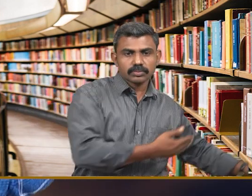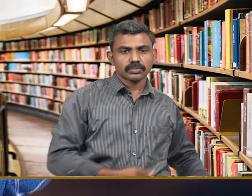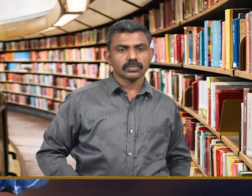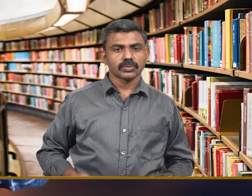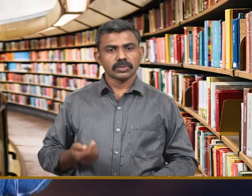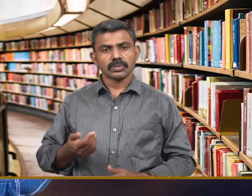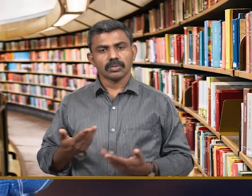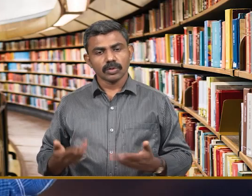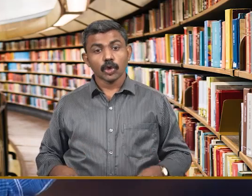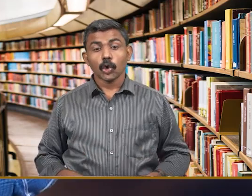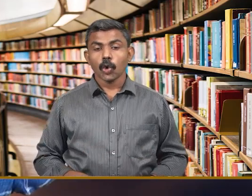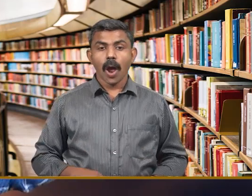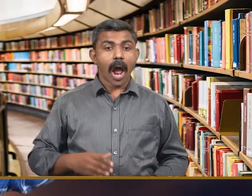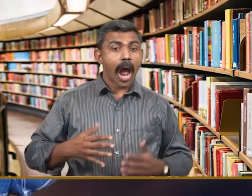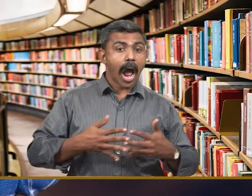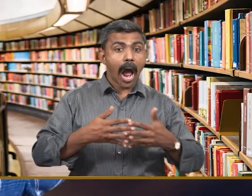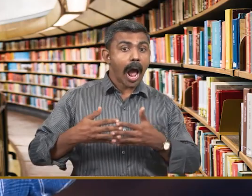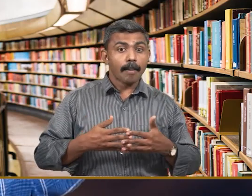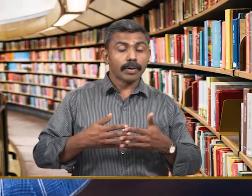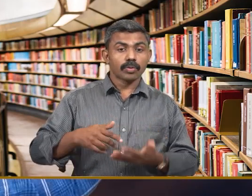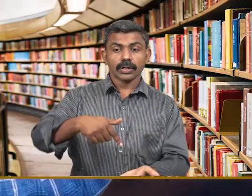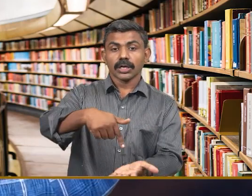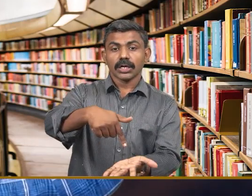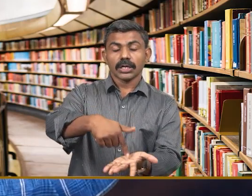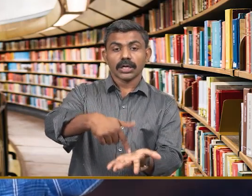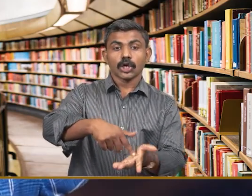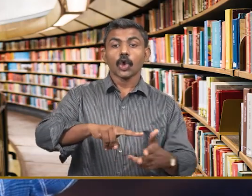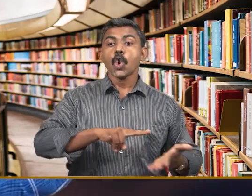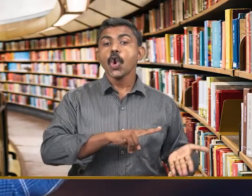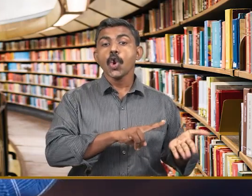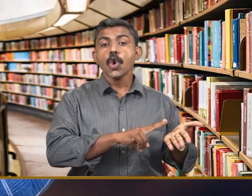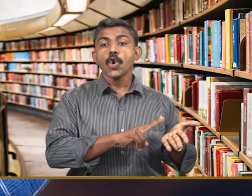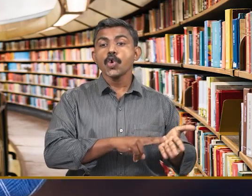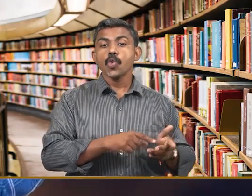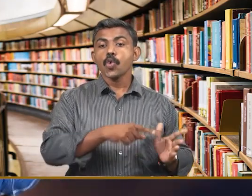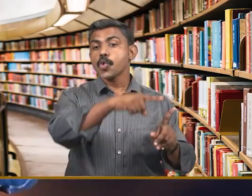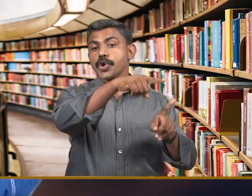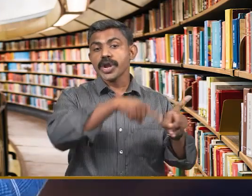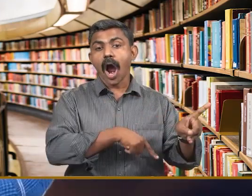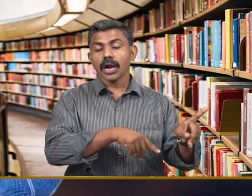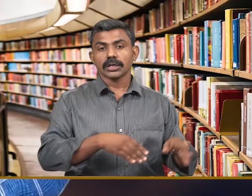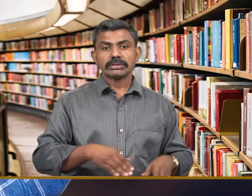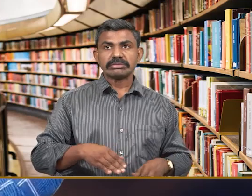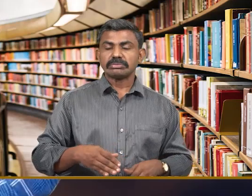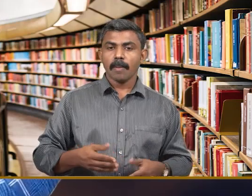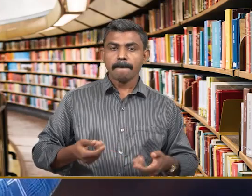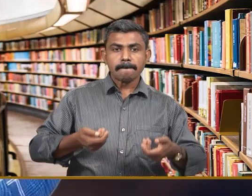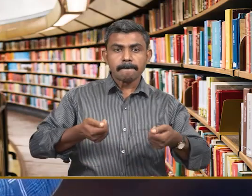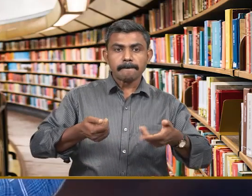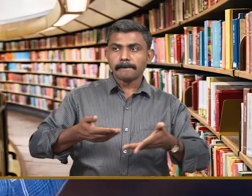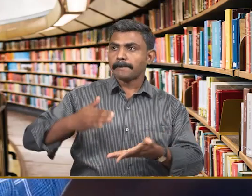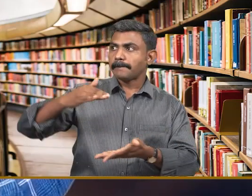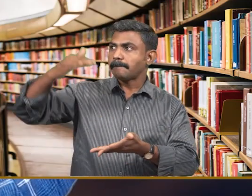அந்த அமெரிக்காவோட தலைநகரத்தில் இருக்கக்கூடிய முக்கியமான அதாவது நியூயார்க் பங்கு சந்தையானது ஒரே நாளில் பார்த்திங்கன்னா அப்படியே வந்து இறங்கினது,